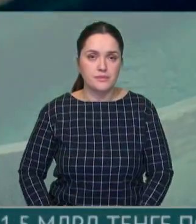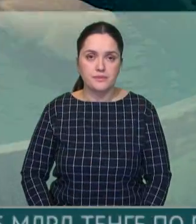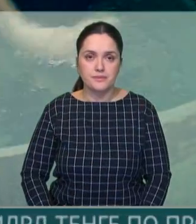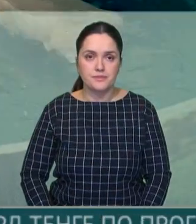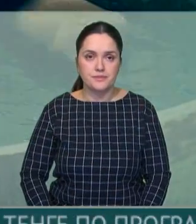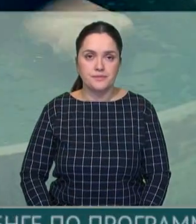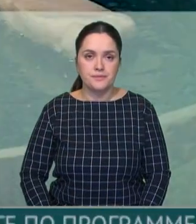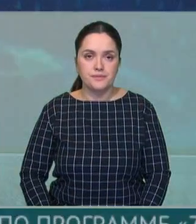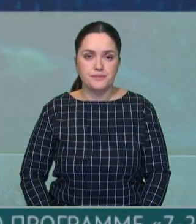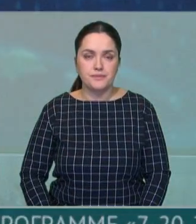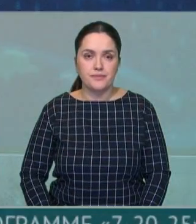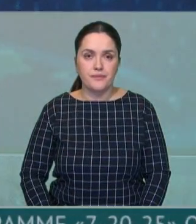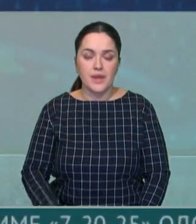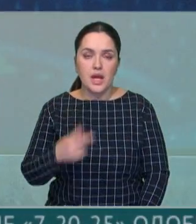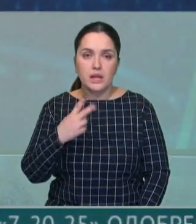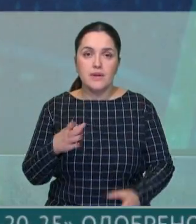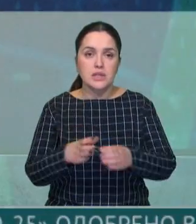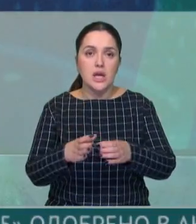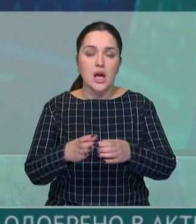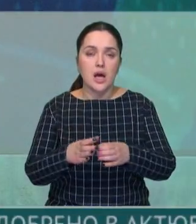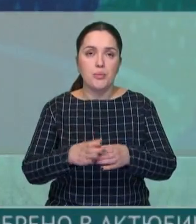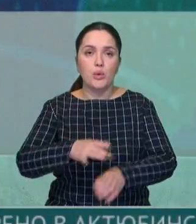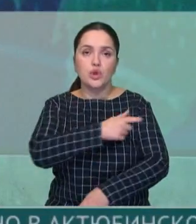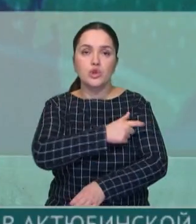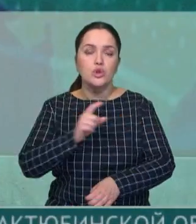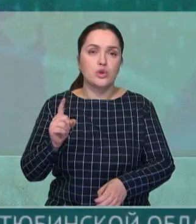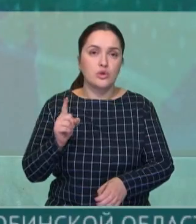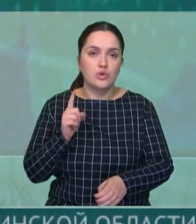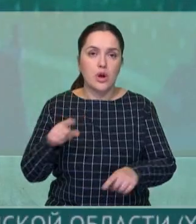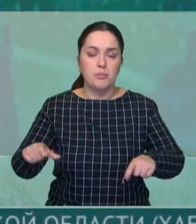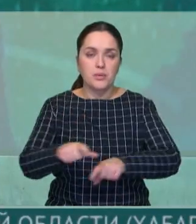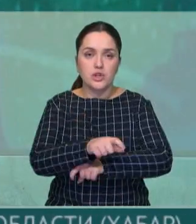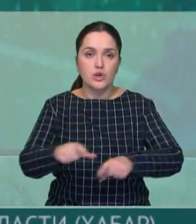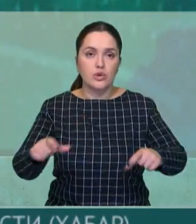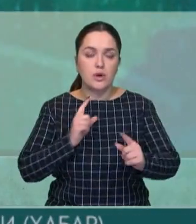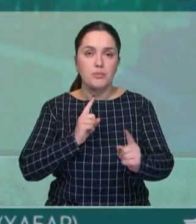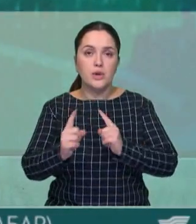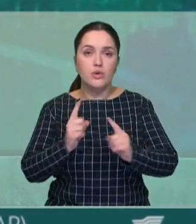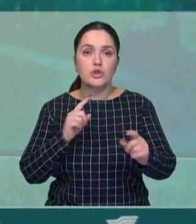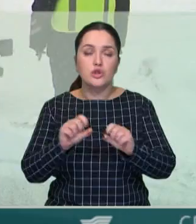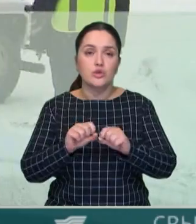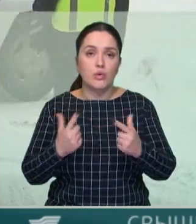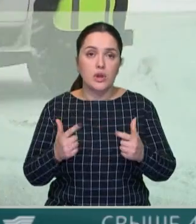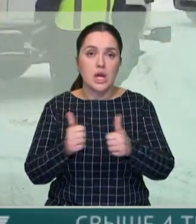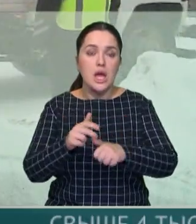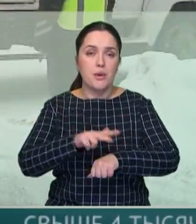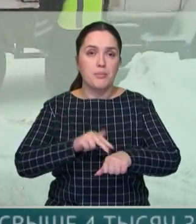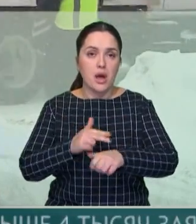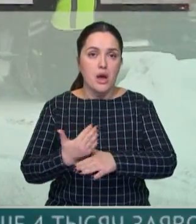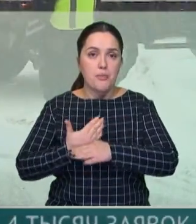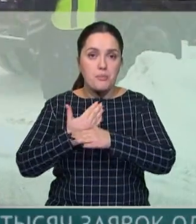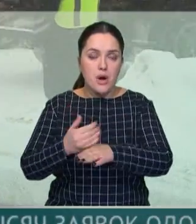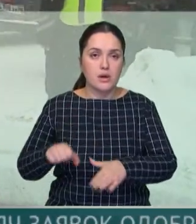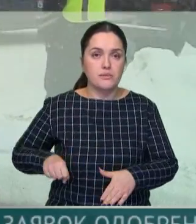Калдыбеков, Хабар. 20 экипажей дежурят у пешеходных переходов вблизи школ. Сотрудники полиции помогают перейти проезжую